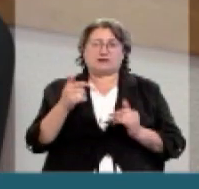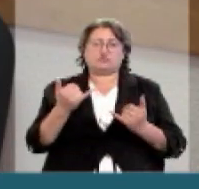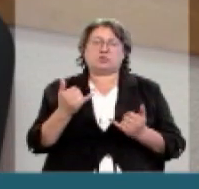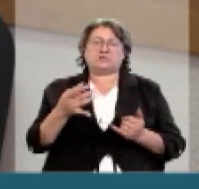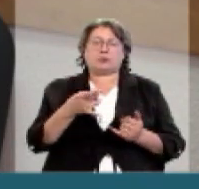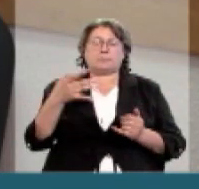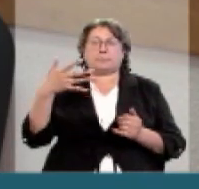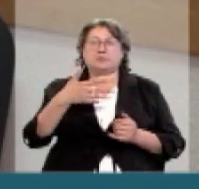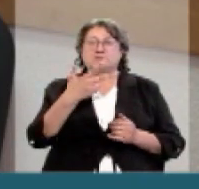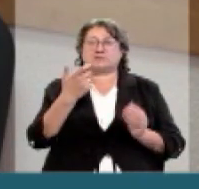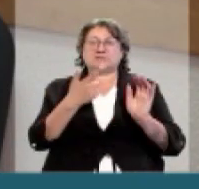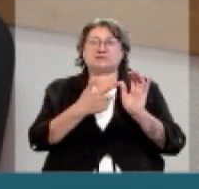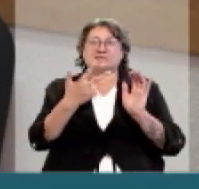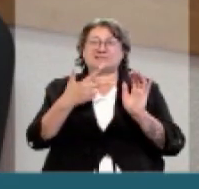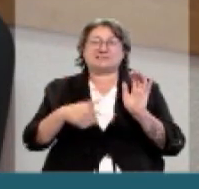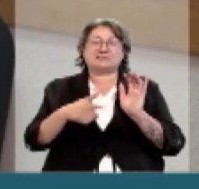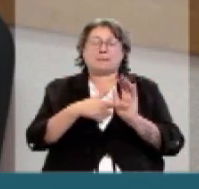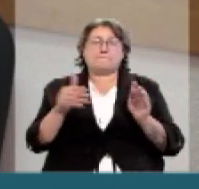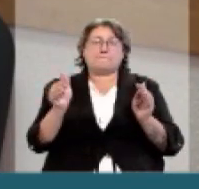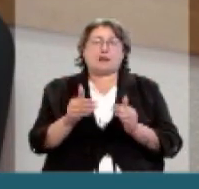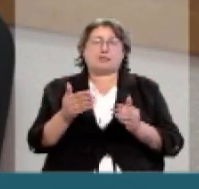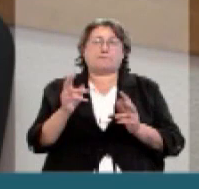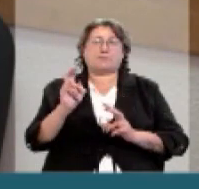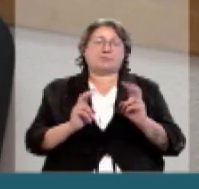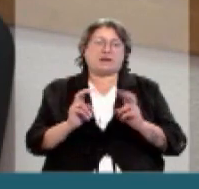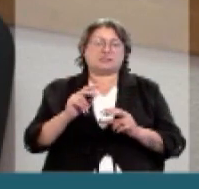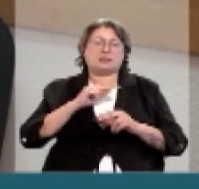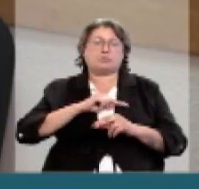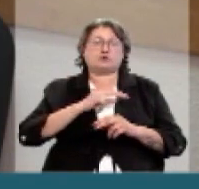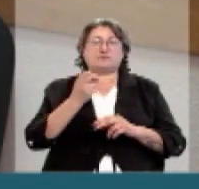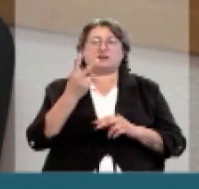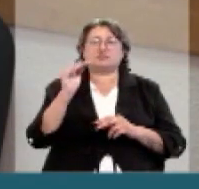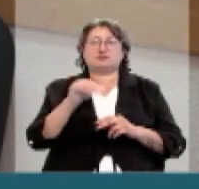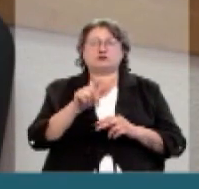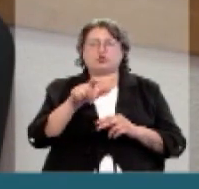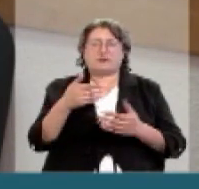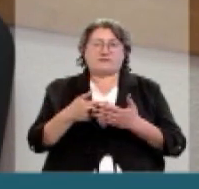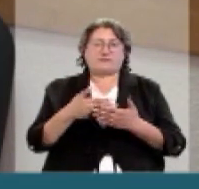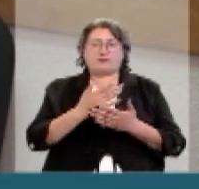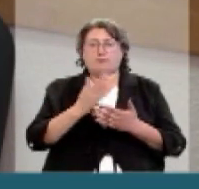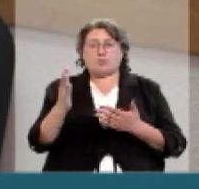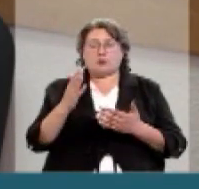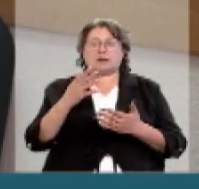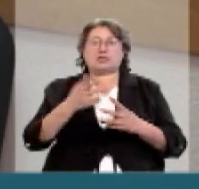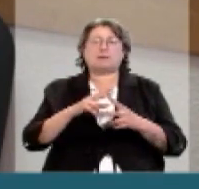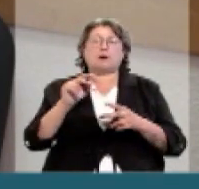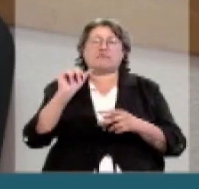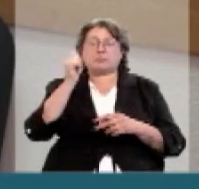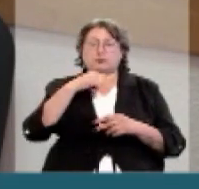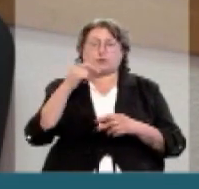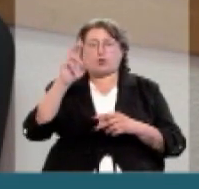өнімін шығарды. Ауданда қазір 5337 шағын кәсіпорын бар. Оларда 12 мыңнан артық адам еңбек етеді. Биыл осы